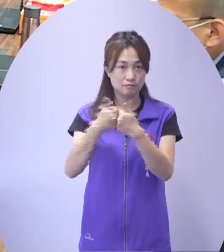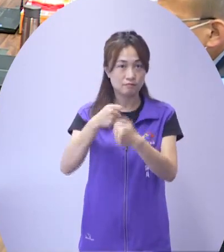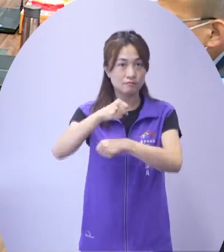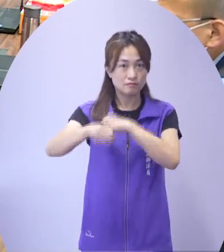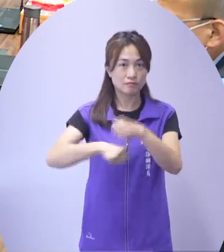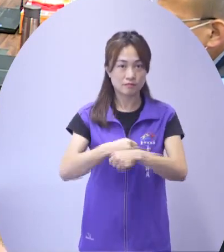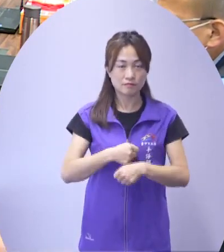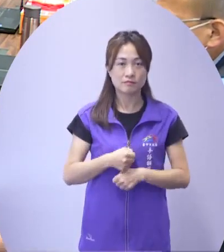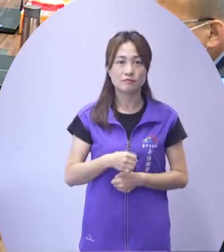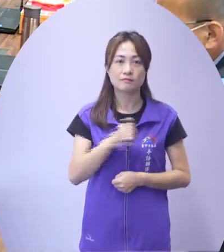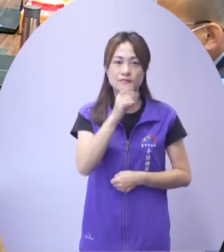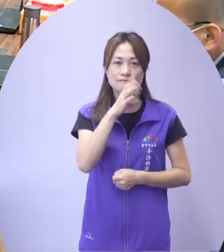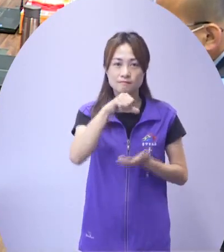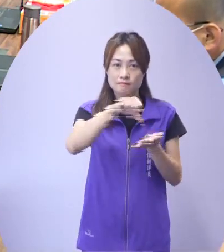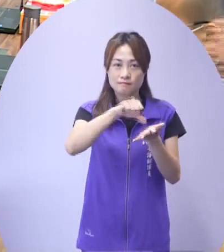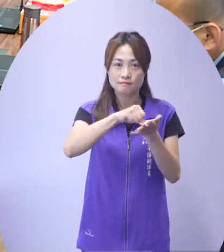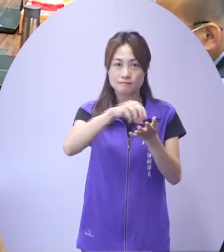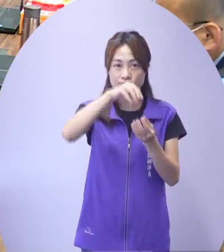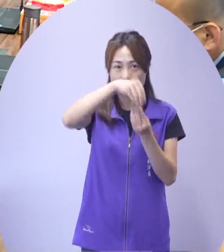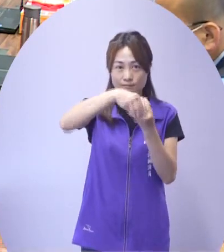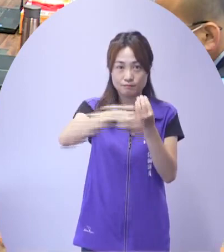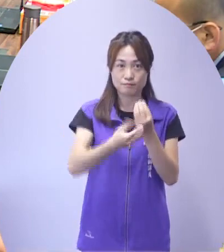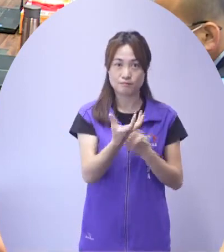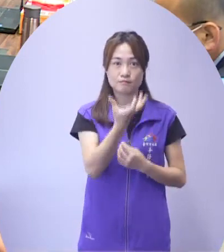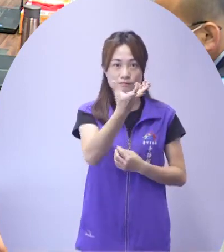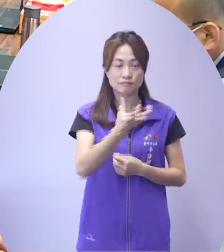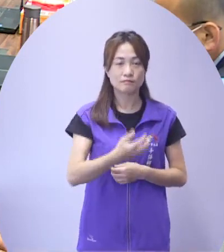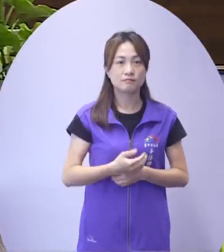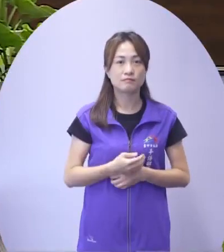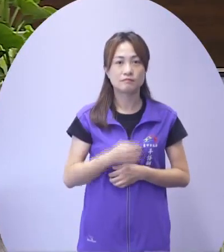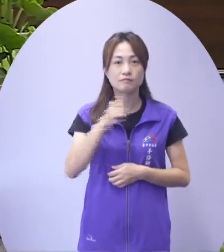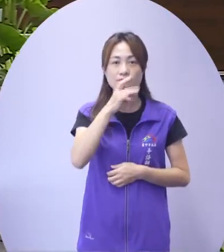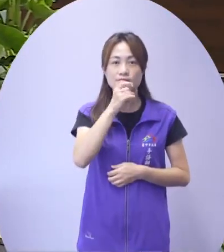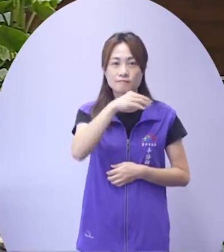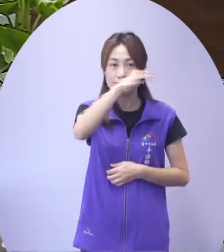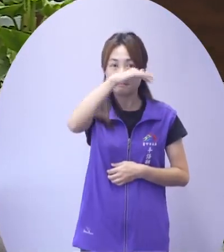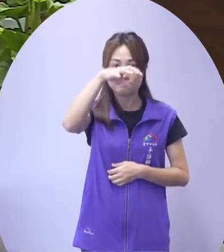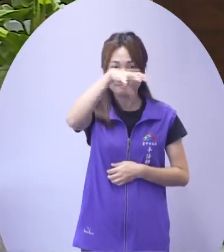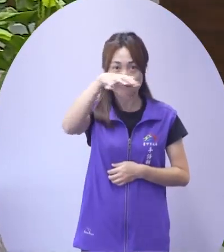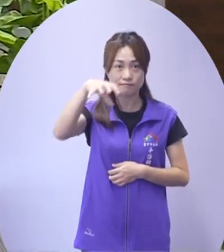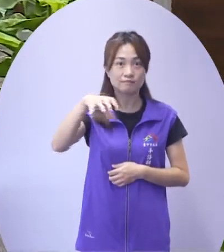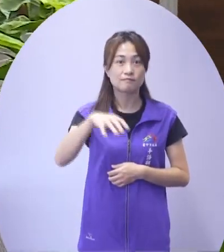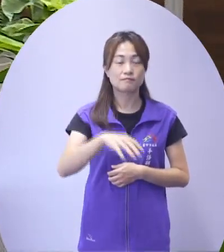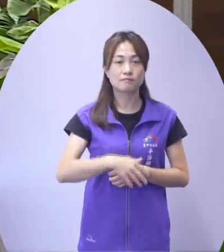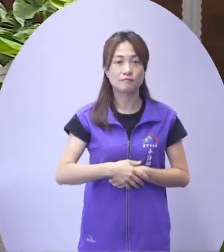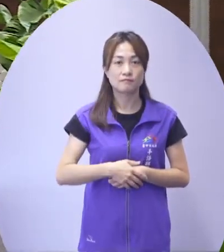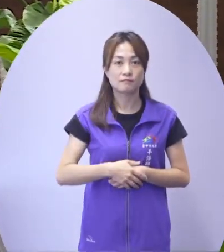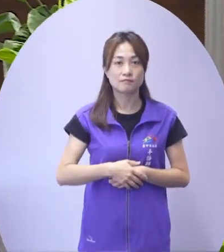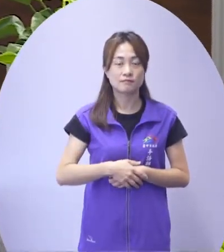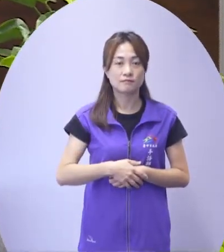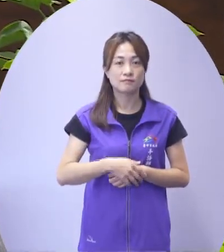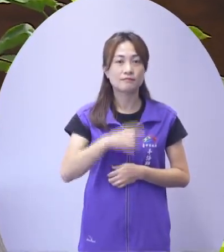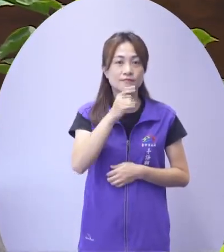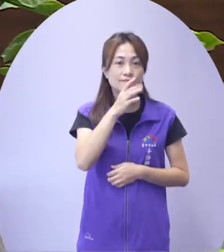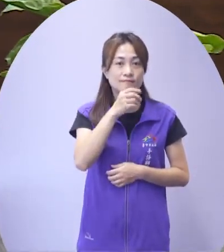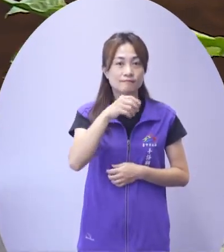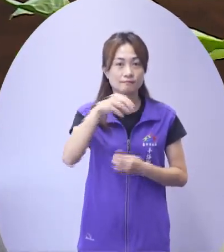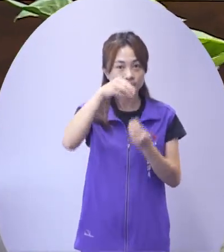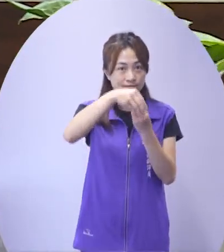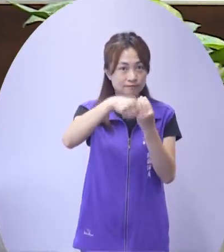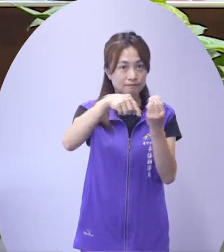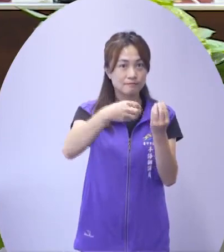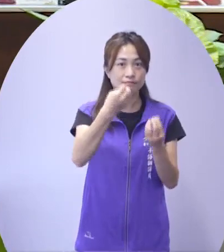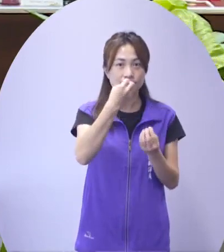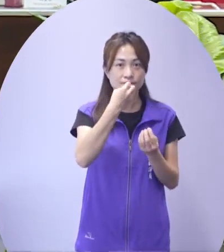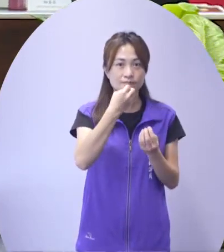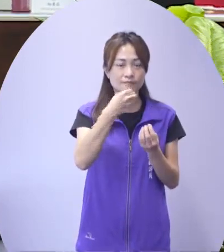的故乡哈，那因为我们有山城，所以台中是这个柑橘的故乡，而且台中的柑橘哈， 这个汁多